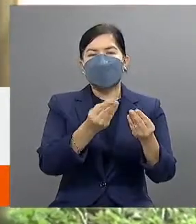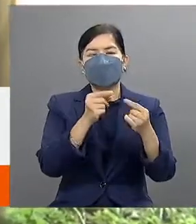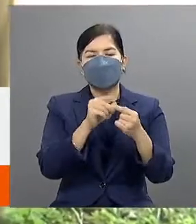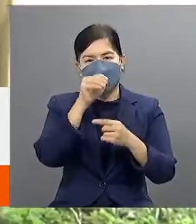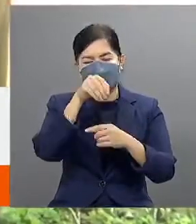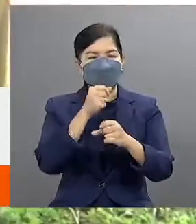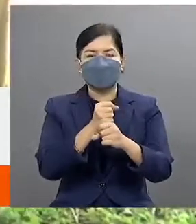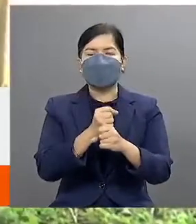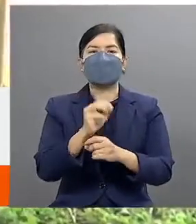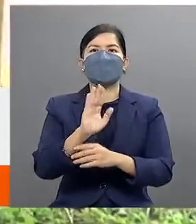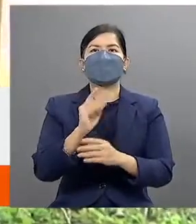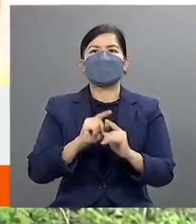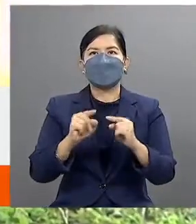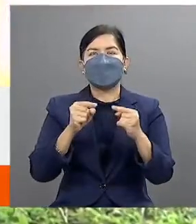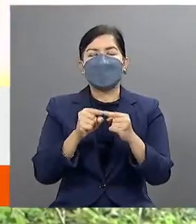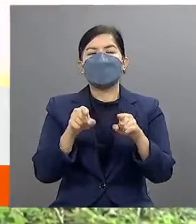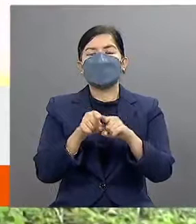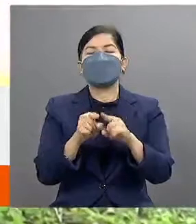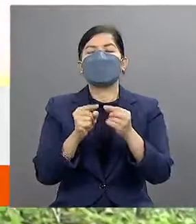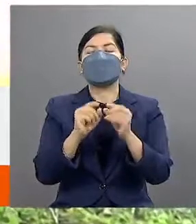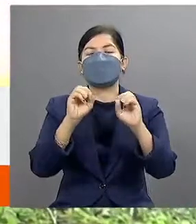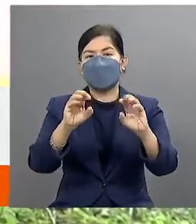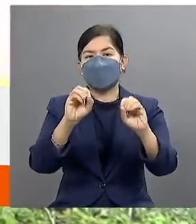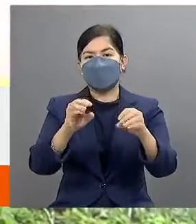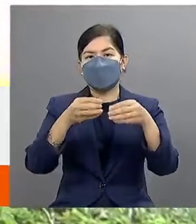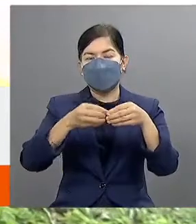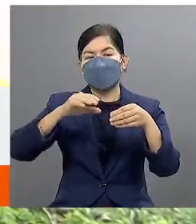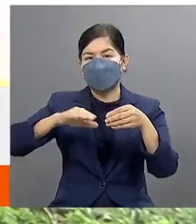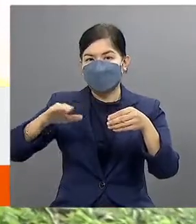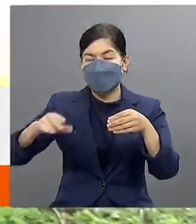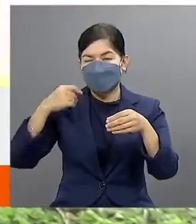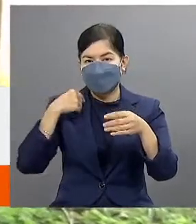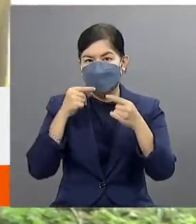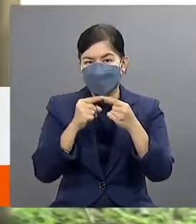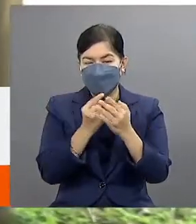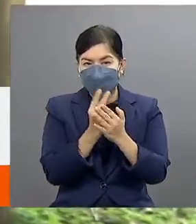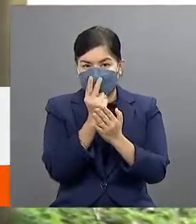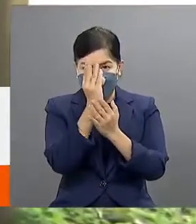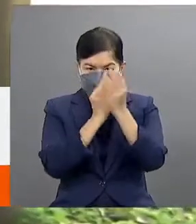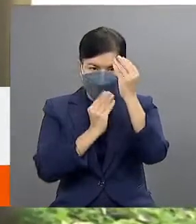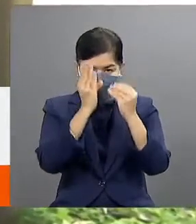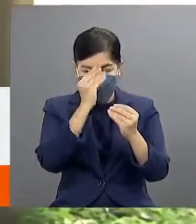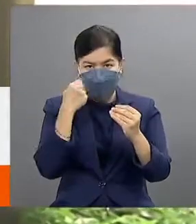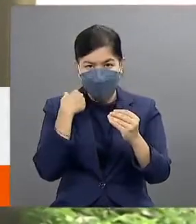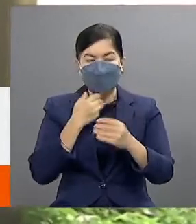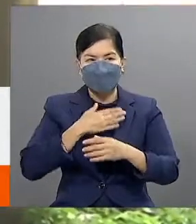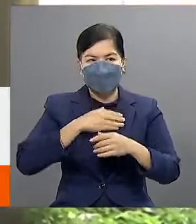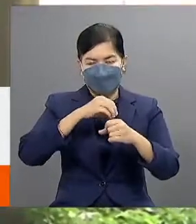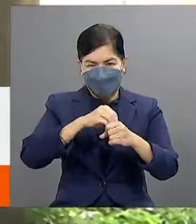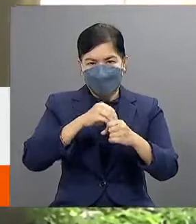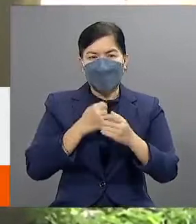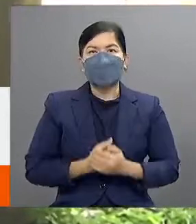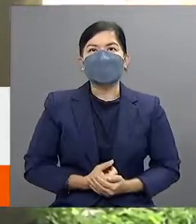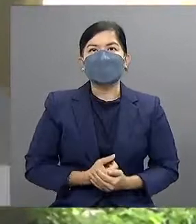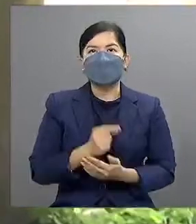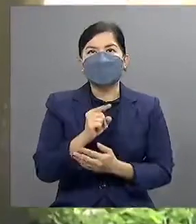วกเด็กเรียนรู้เกี่ยววิชาช้างเพราะผมตอนนี้ผมอยู่นั่นแล้วอยู่ประจำเอาตัวเล็กของผมสอนประจ